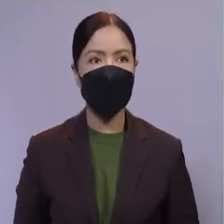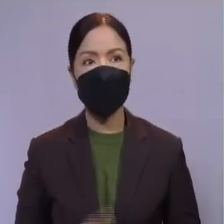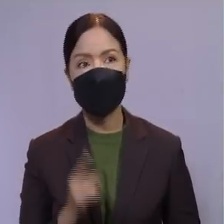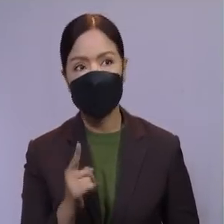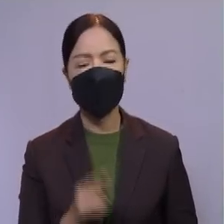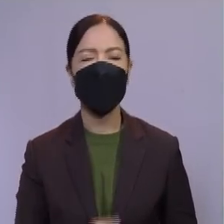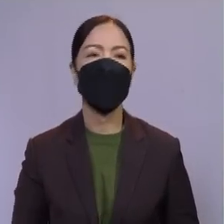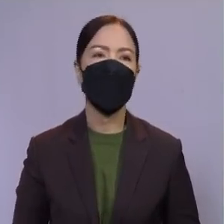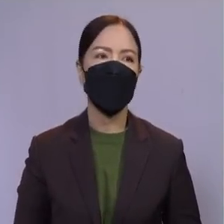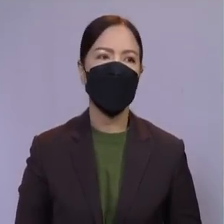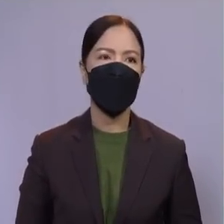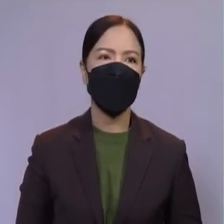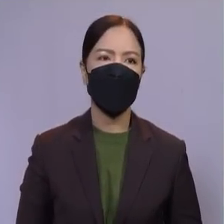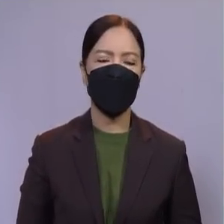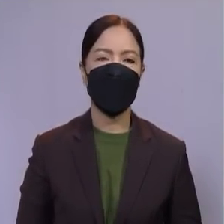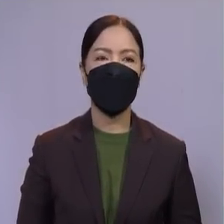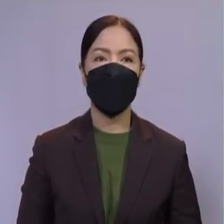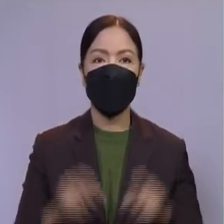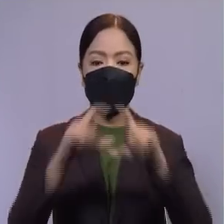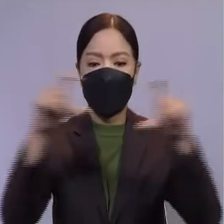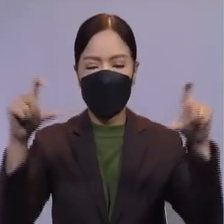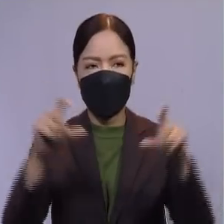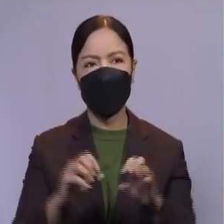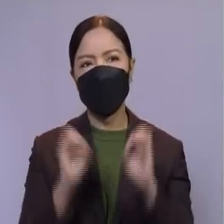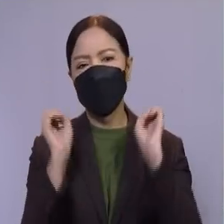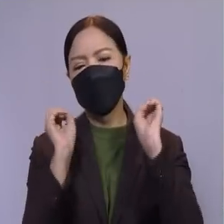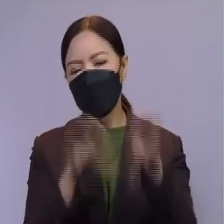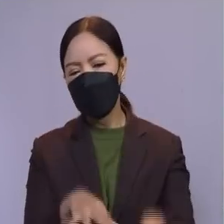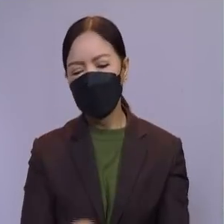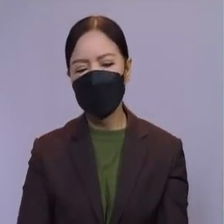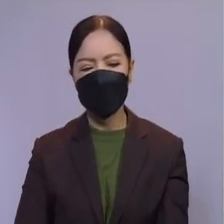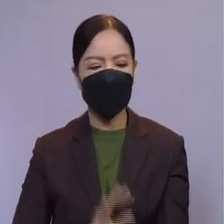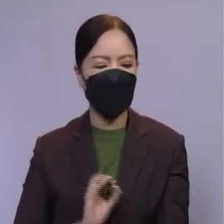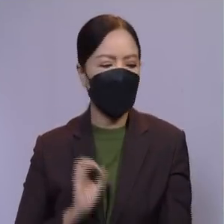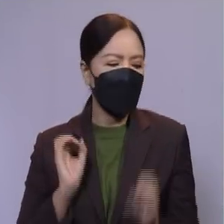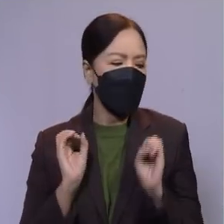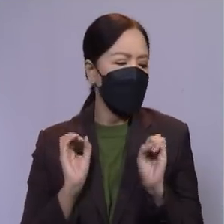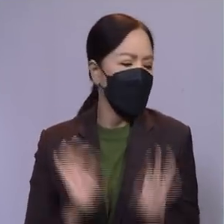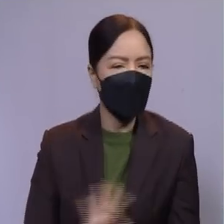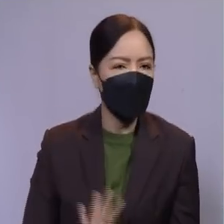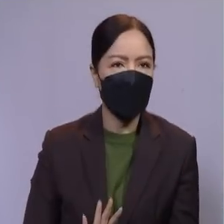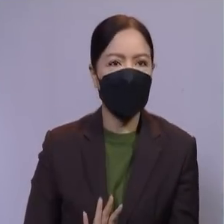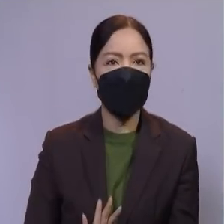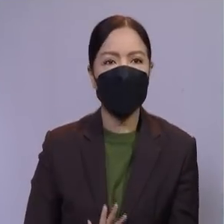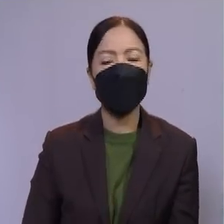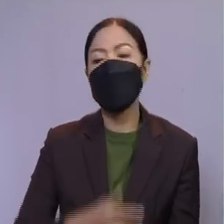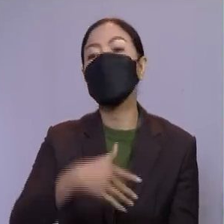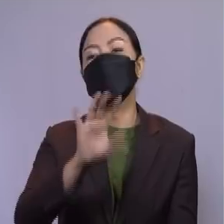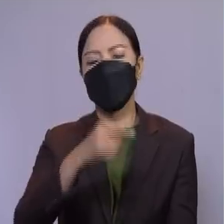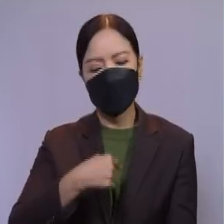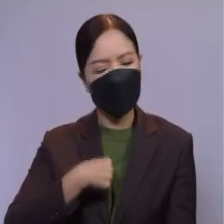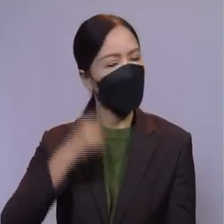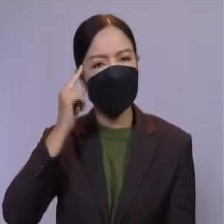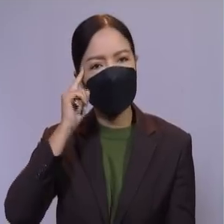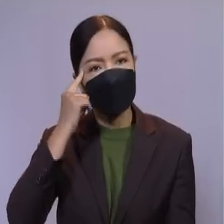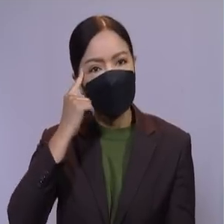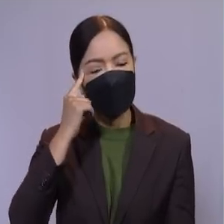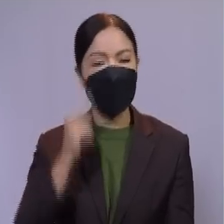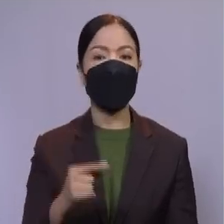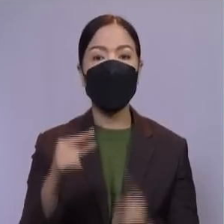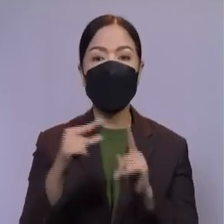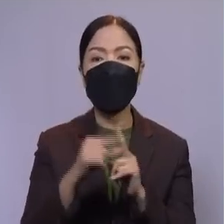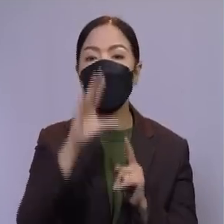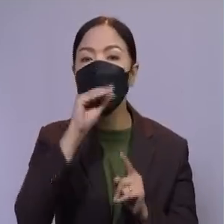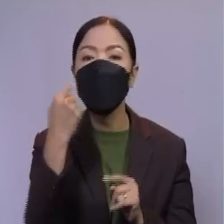คำกล่าวนี้ครับเกลียดหรือไม่เกลียดก็ช่างคุณเถอะเพราะผมไม่รู้อันนี้เป็นคำกล่าวนะฮะที่ทางท่านนายกรัฐมนตรี